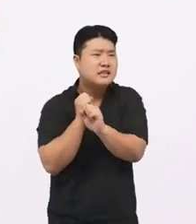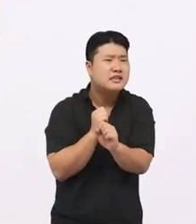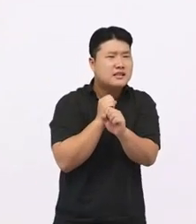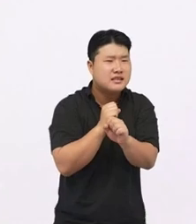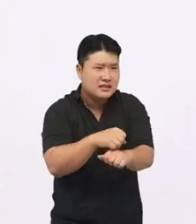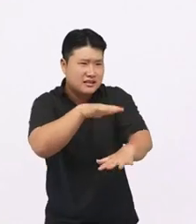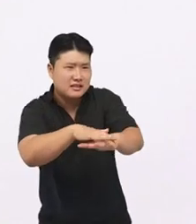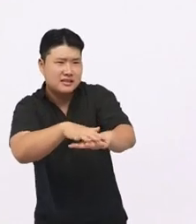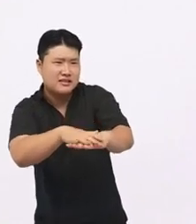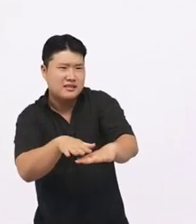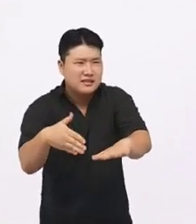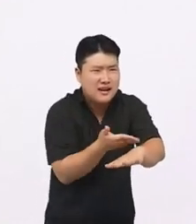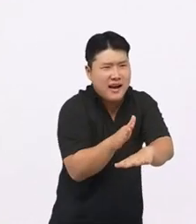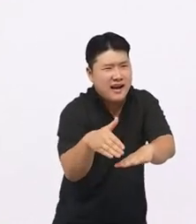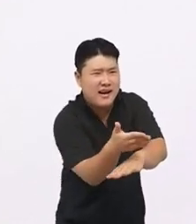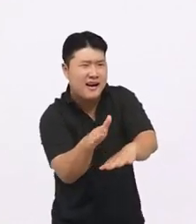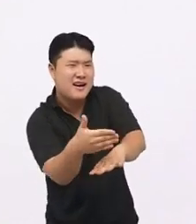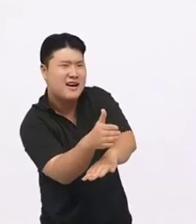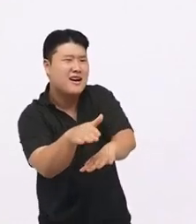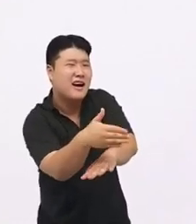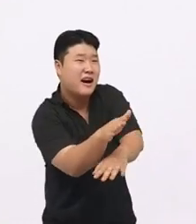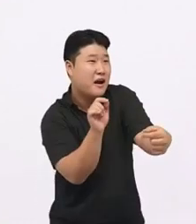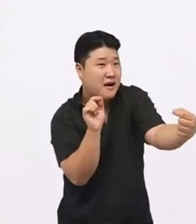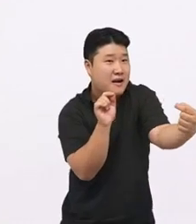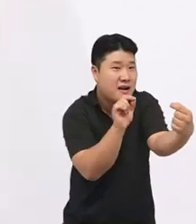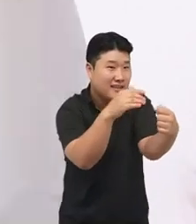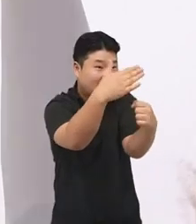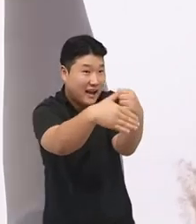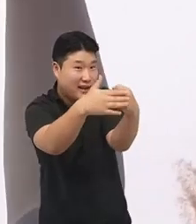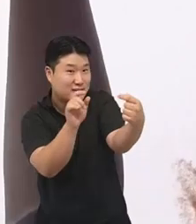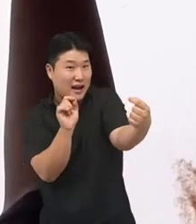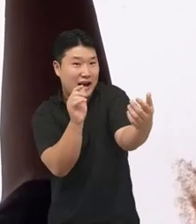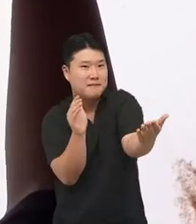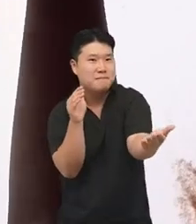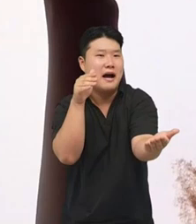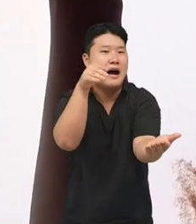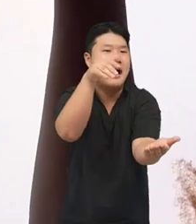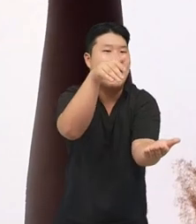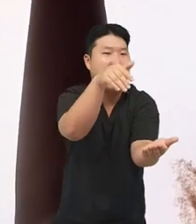피아노는 농가 밭을 지나 드디어 대구 남문에 들어섰어요.